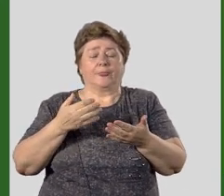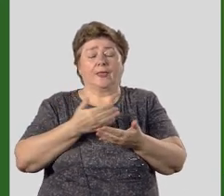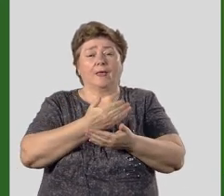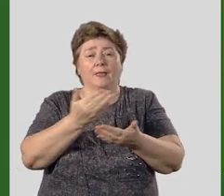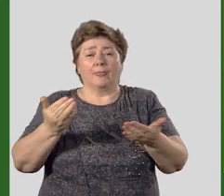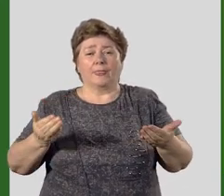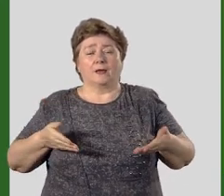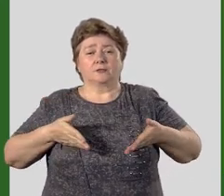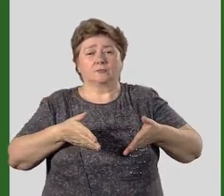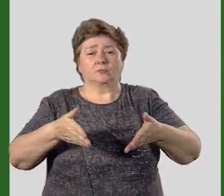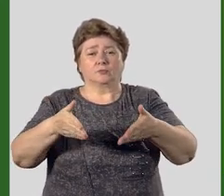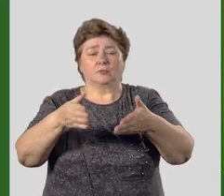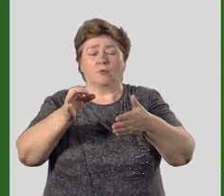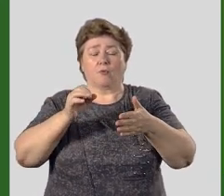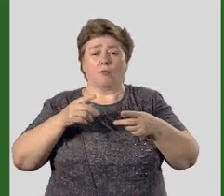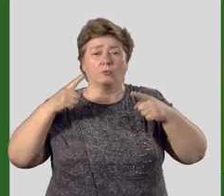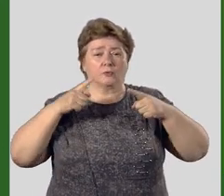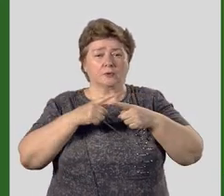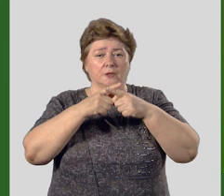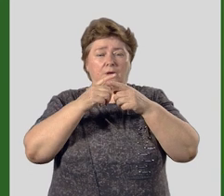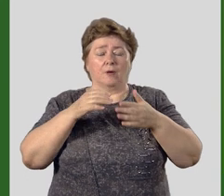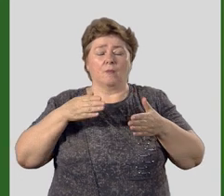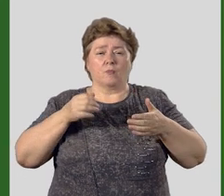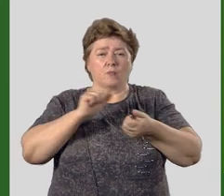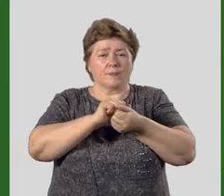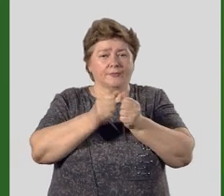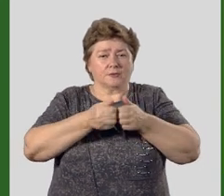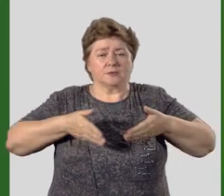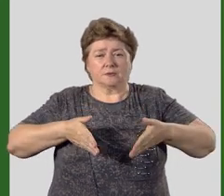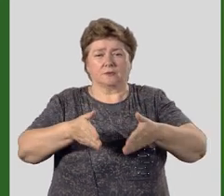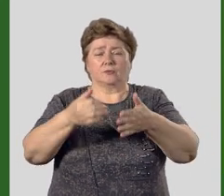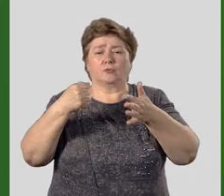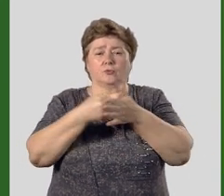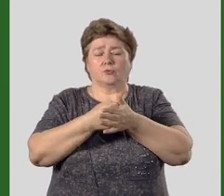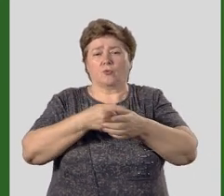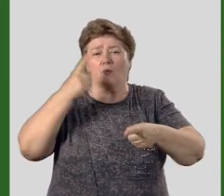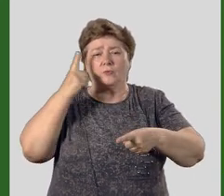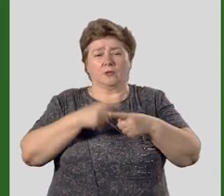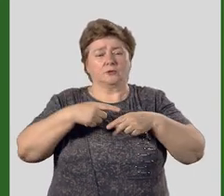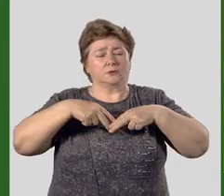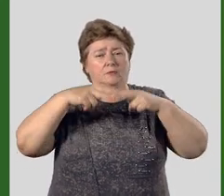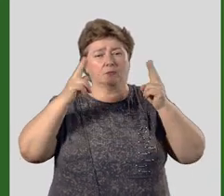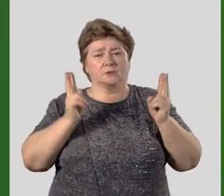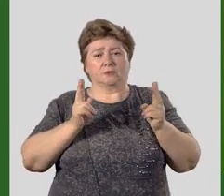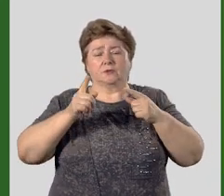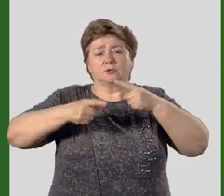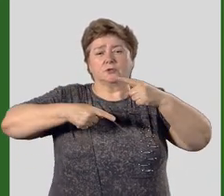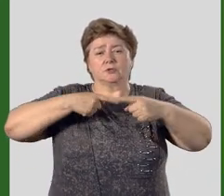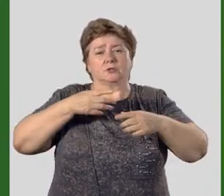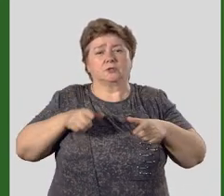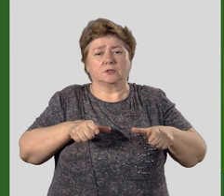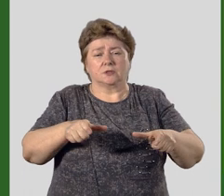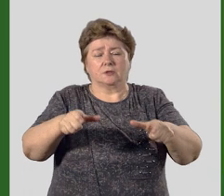получилось. Наш путь шел от станции по грунтовой дороге до металлического моста через